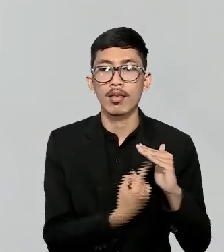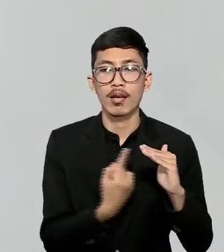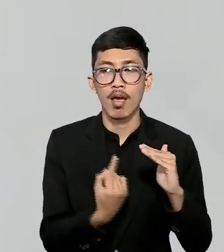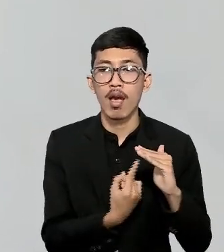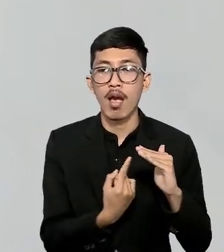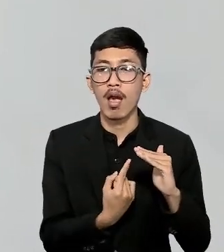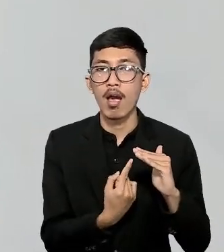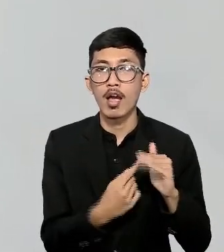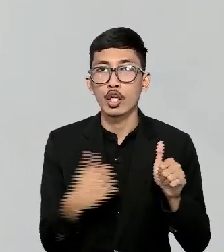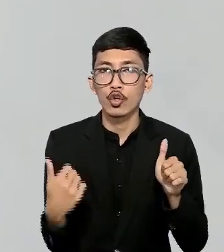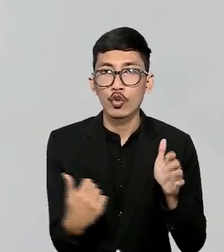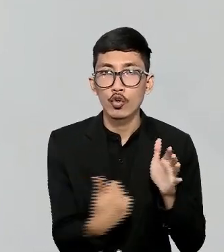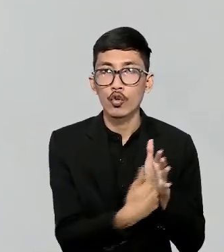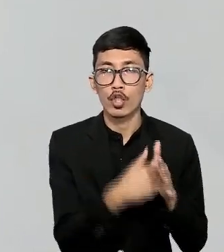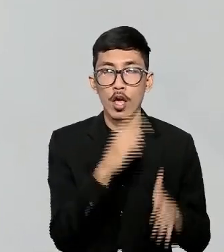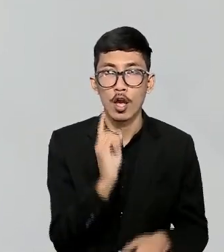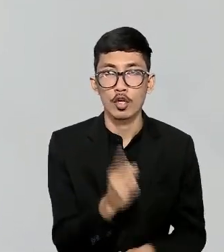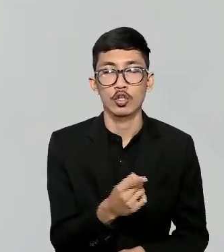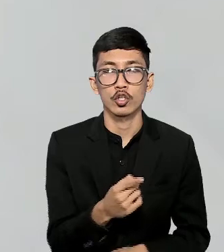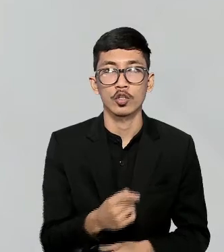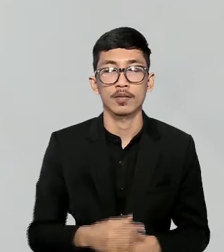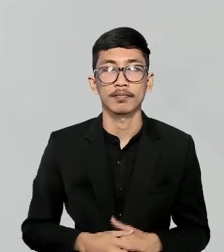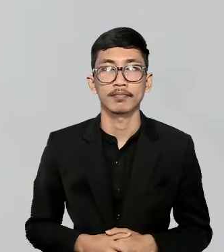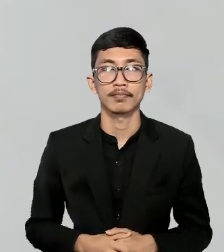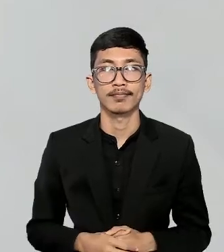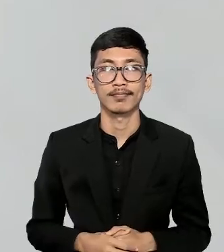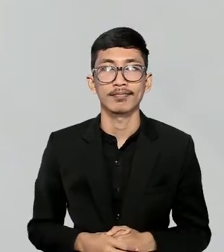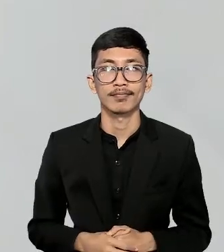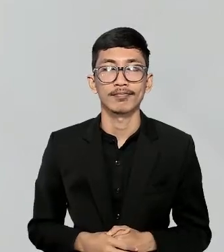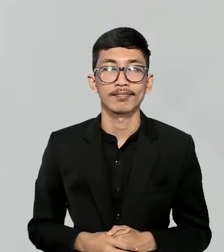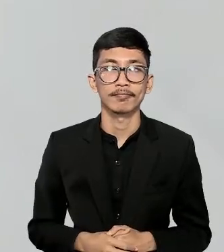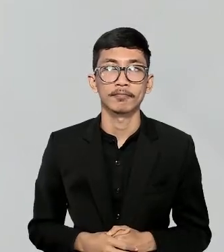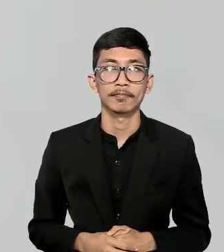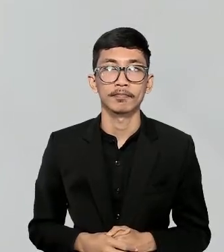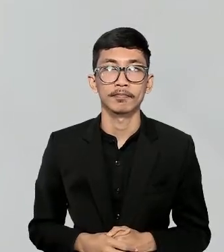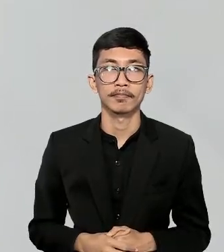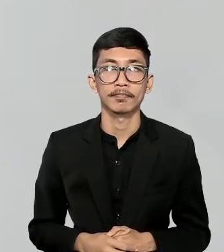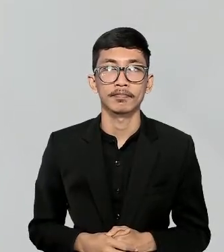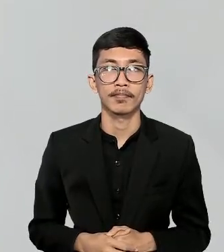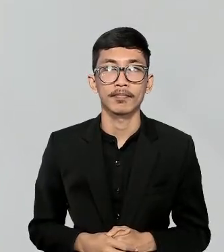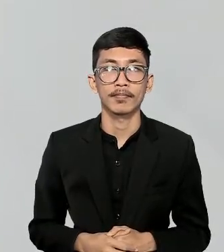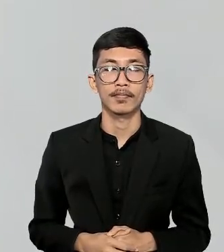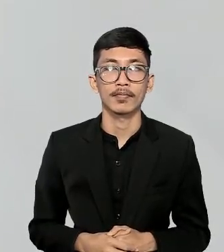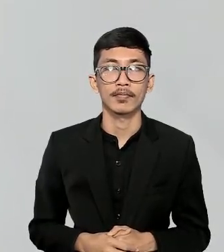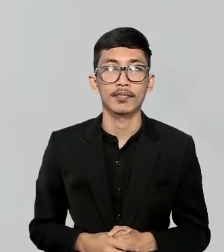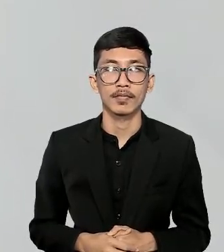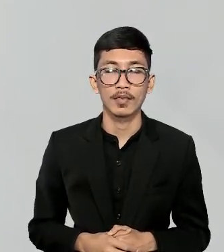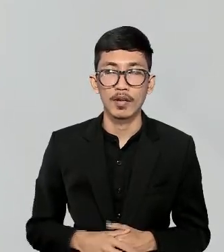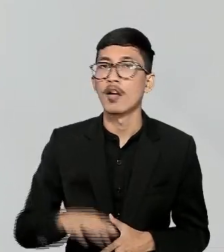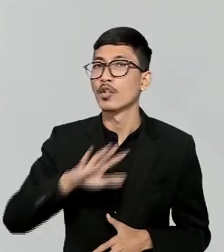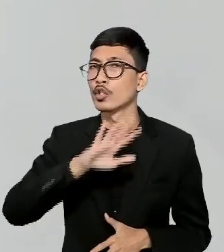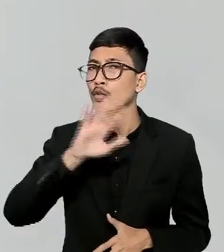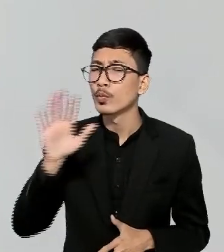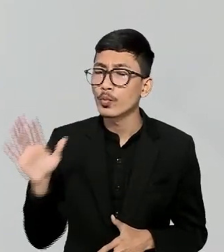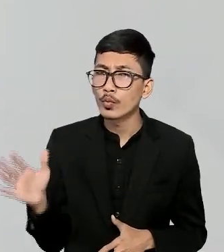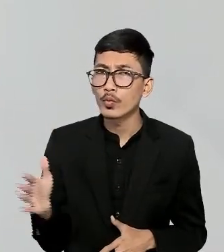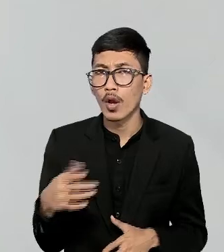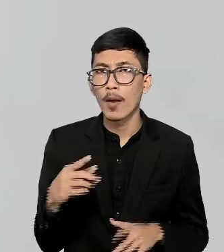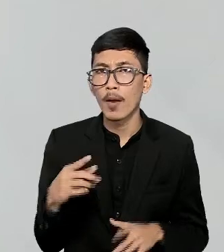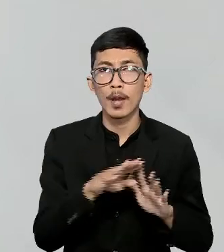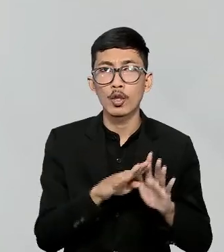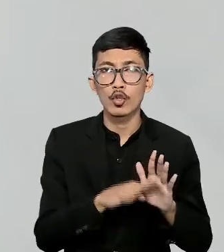patuhi dan juga saya sangat berharap bahwa semua petugas yang ikut berperan dalam penerapan at